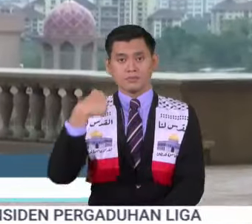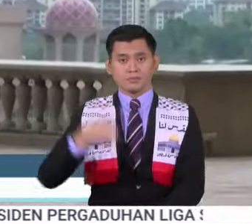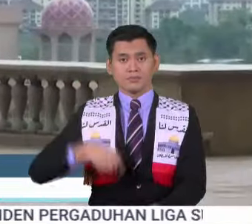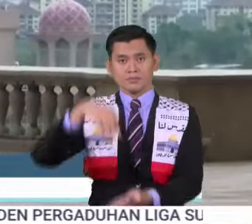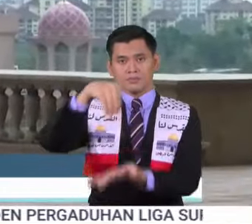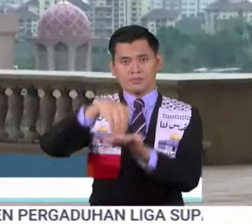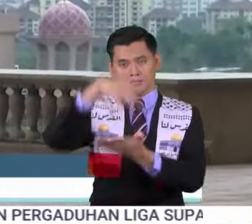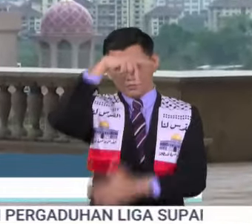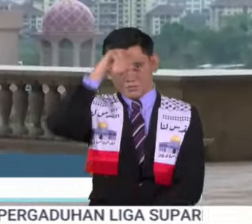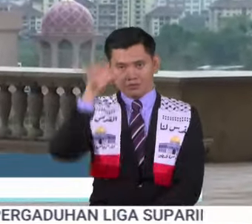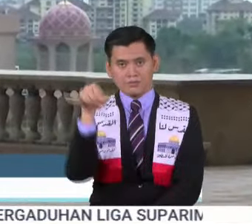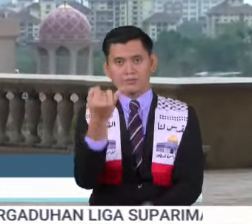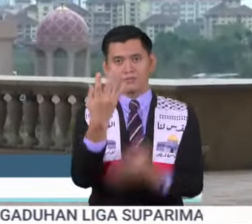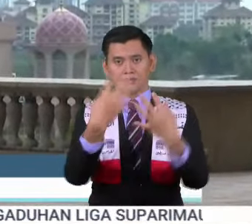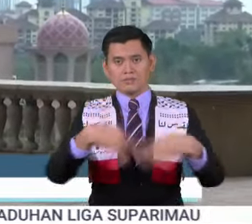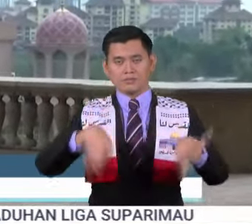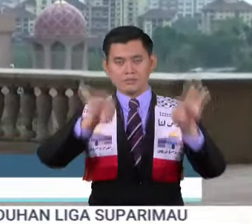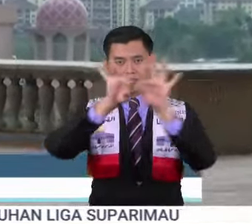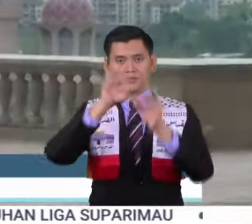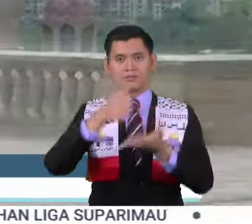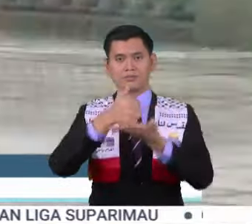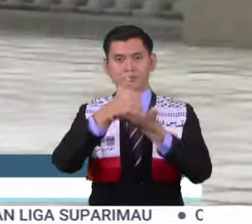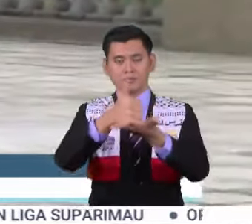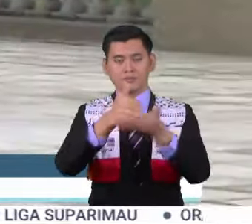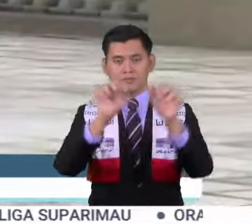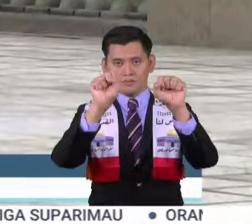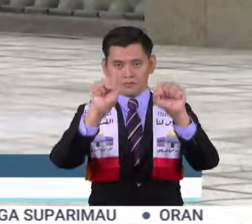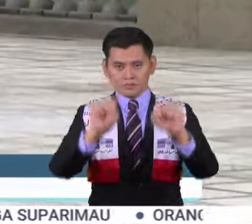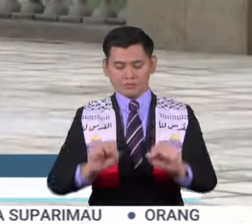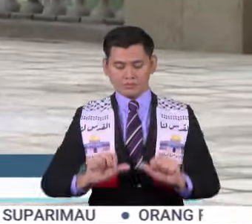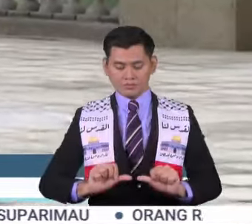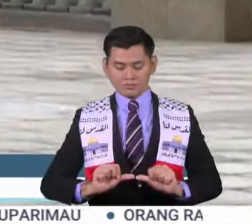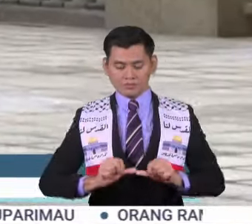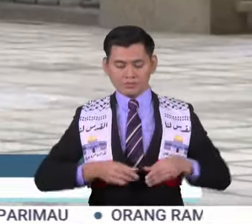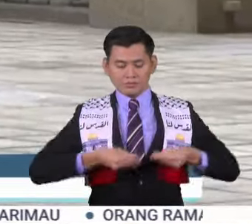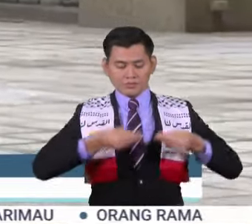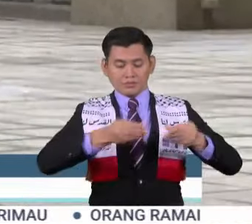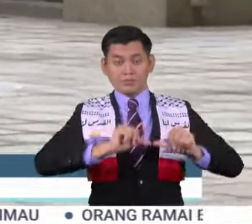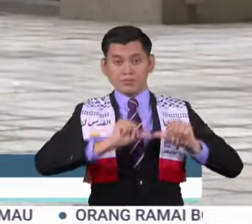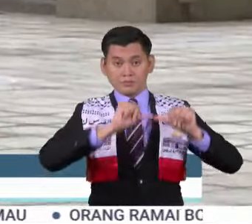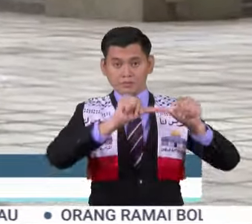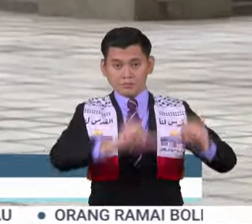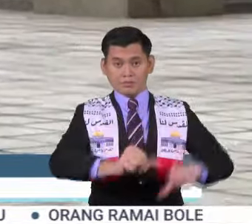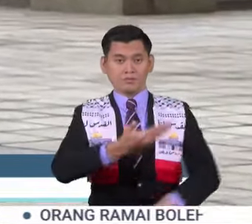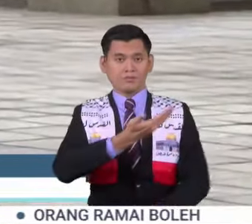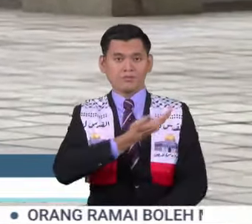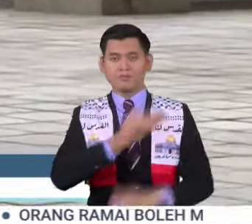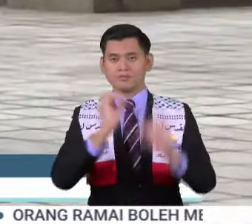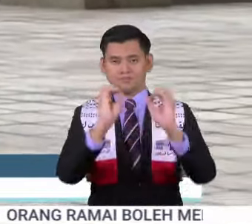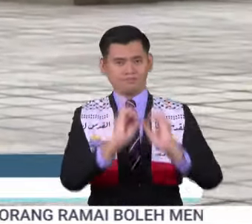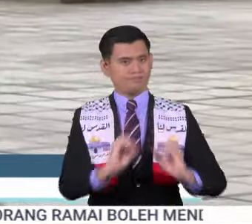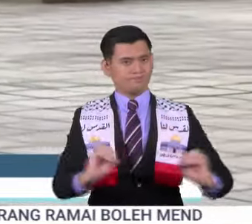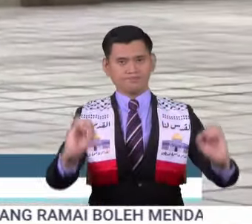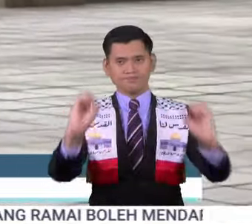bagi membolehkan bantuan kemanusiaan dapat disalur ke Gaza tanpa sebarang